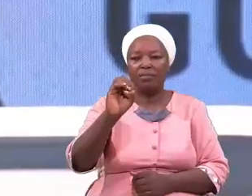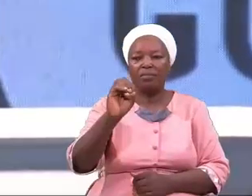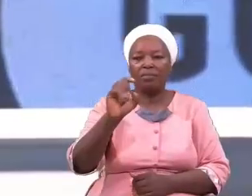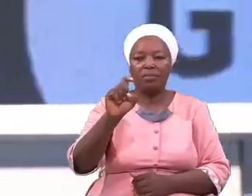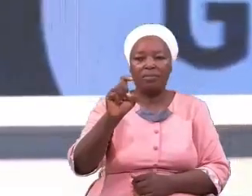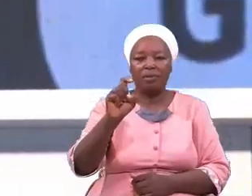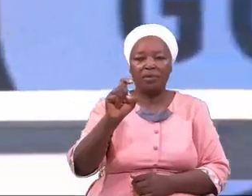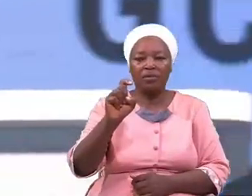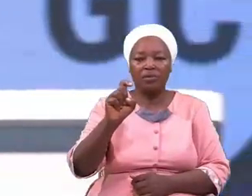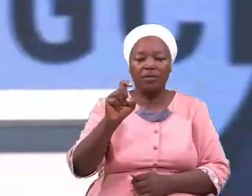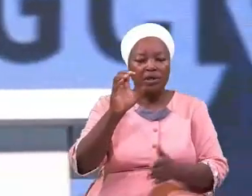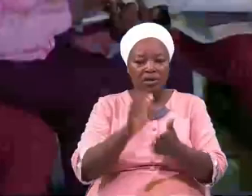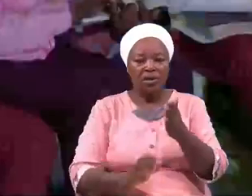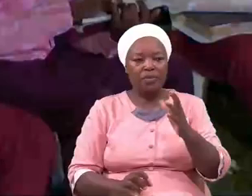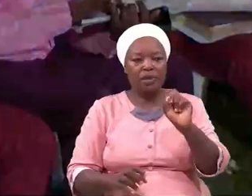Exode 12.